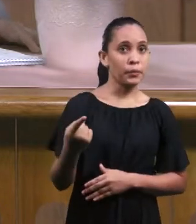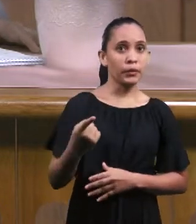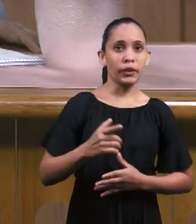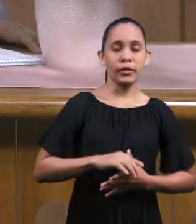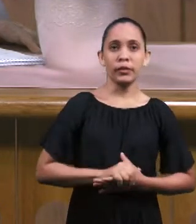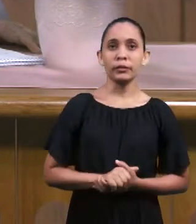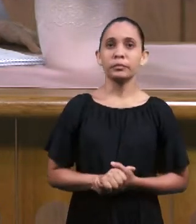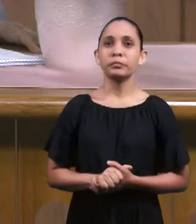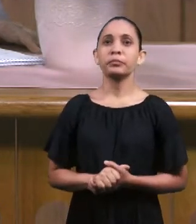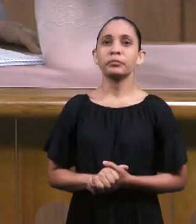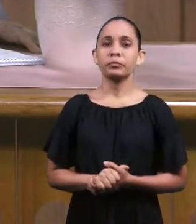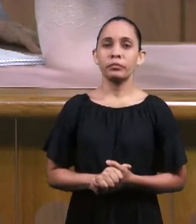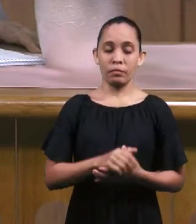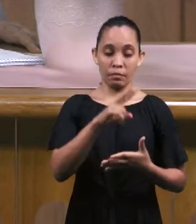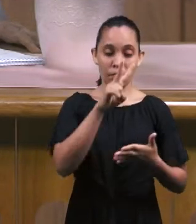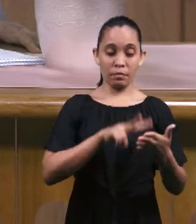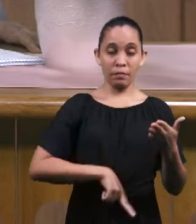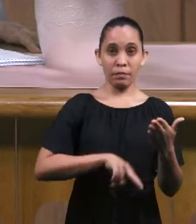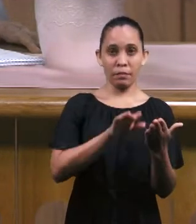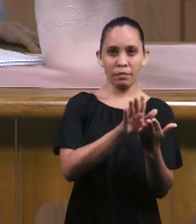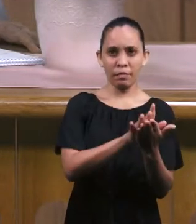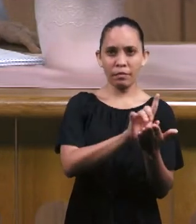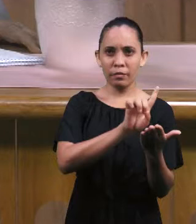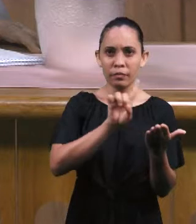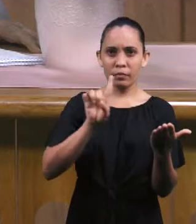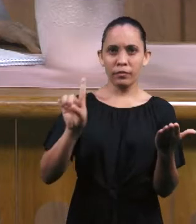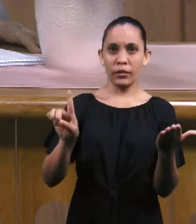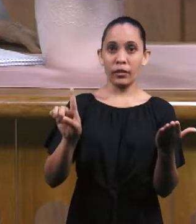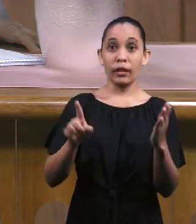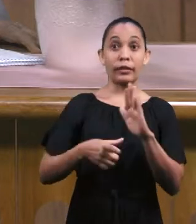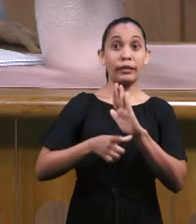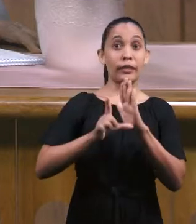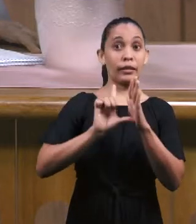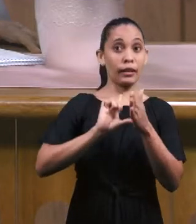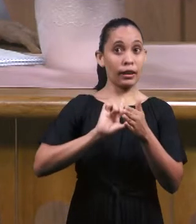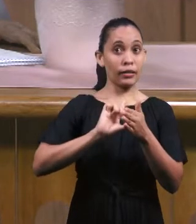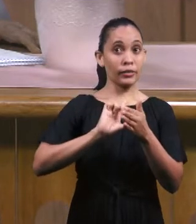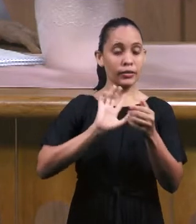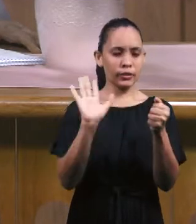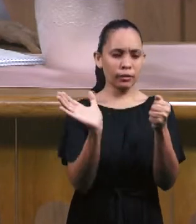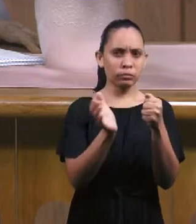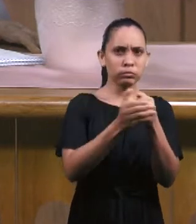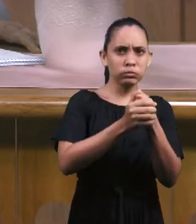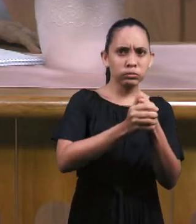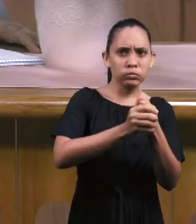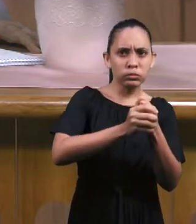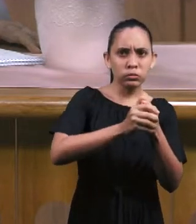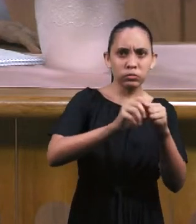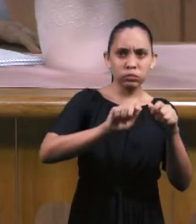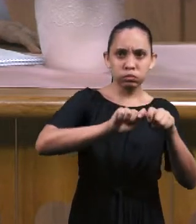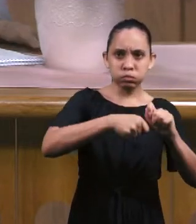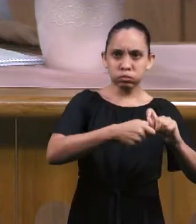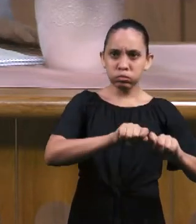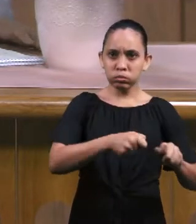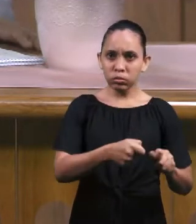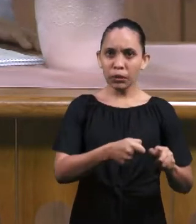de Dieu qui était emprisonné. A ajouté trois aspects au avant et